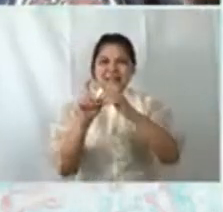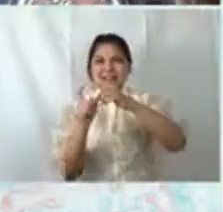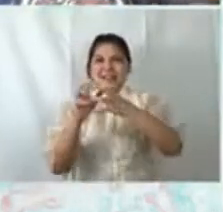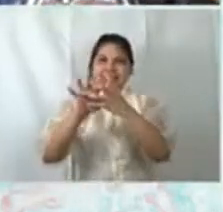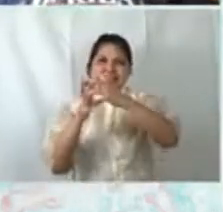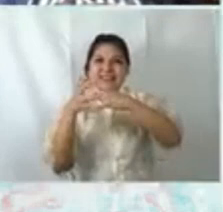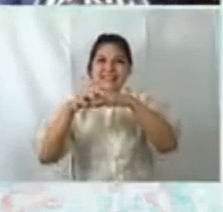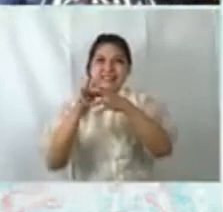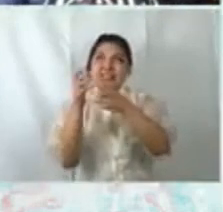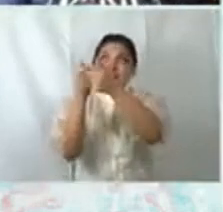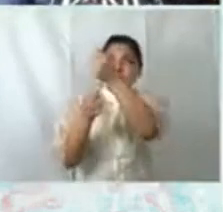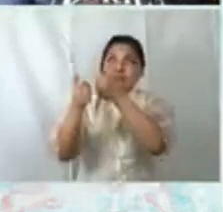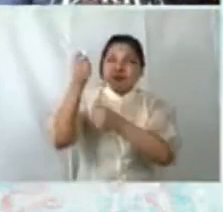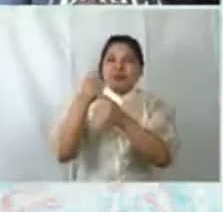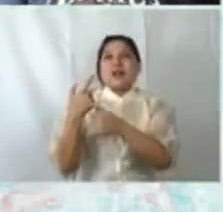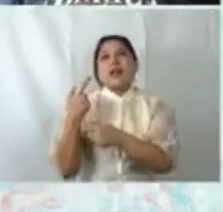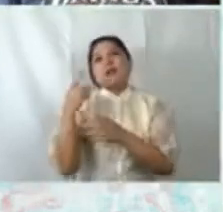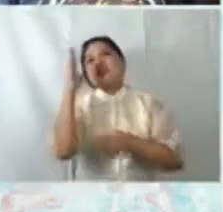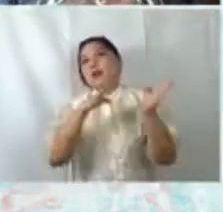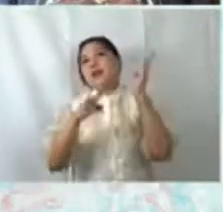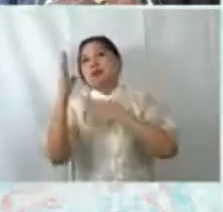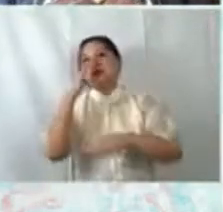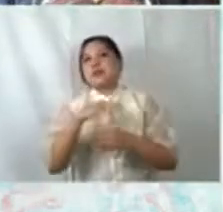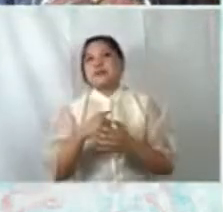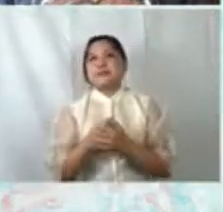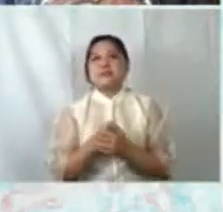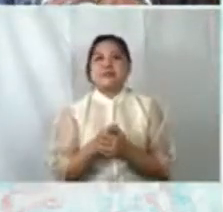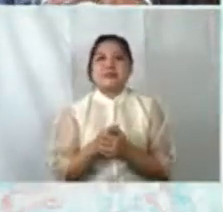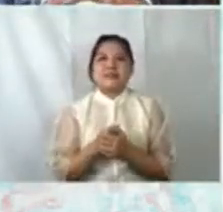umaakyat. No? Sumabit, no?